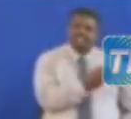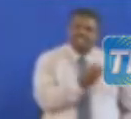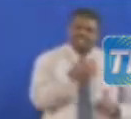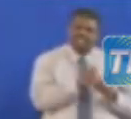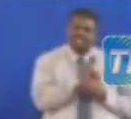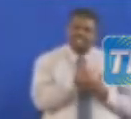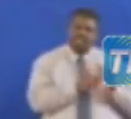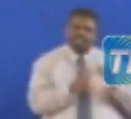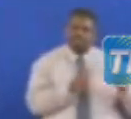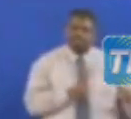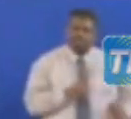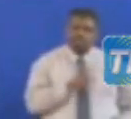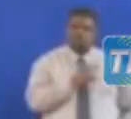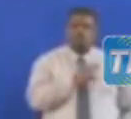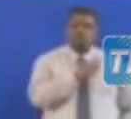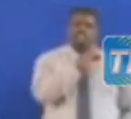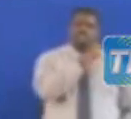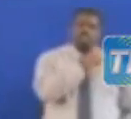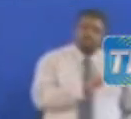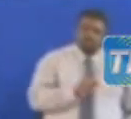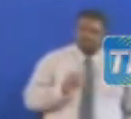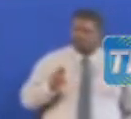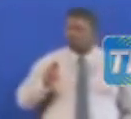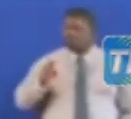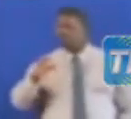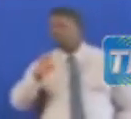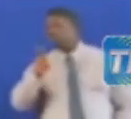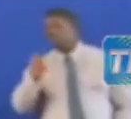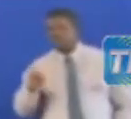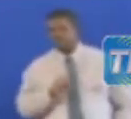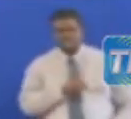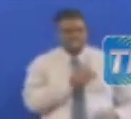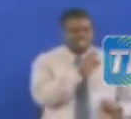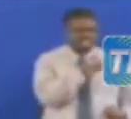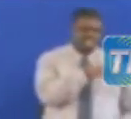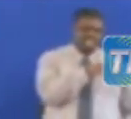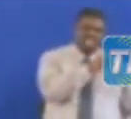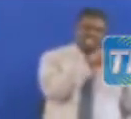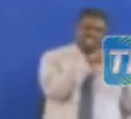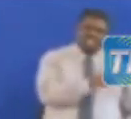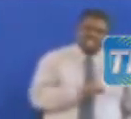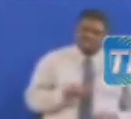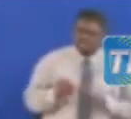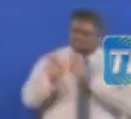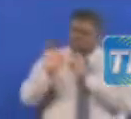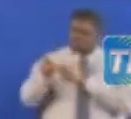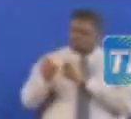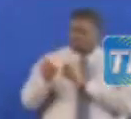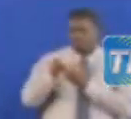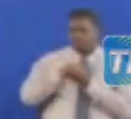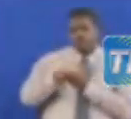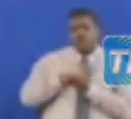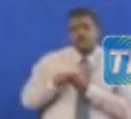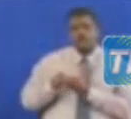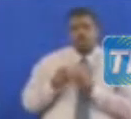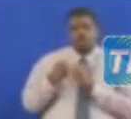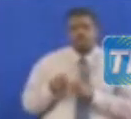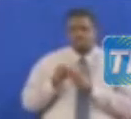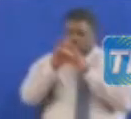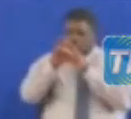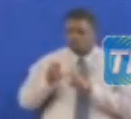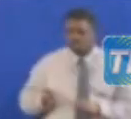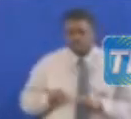katika halmashauri za wilaya ya Ludewa, Buchosa, Nyasa pamoja na Sumbawanga ili kuimarisha